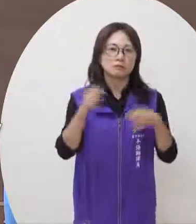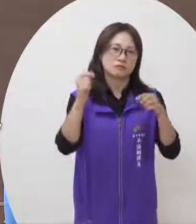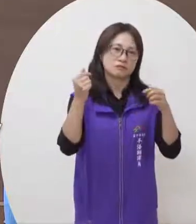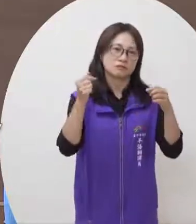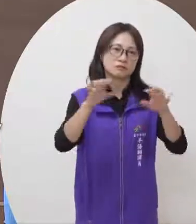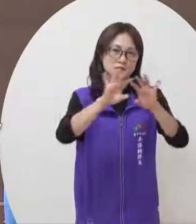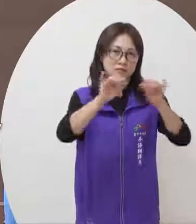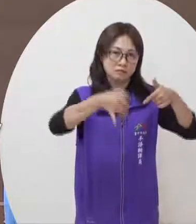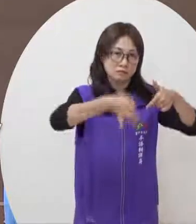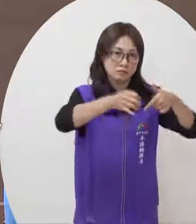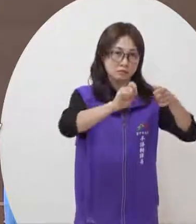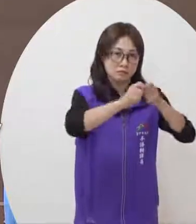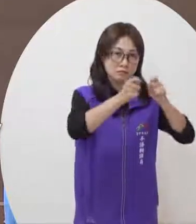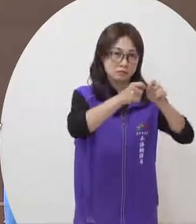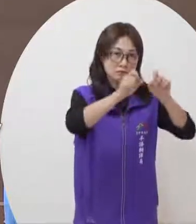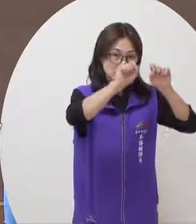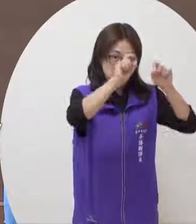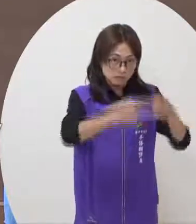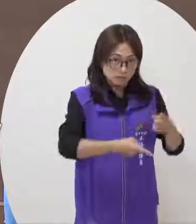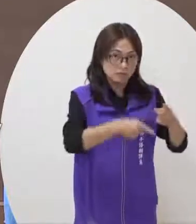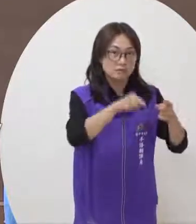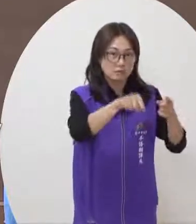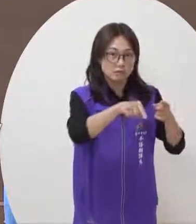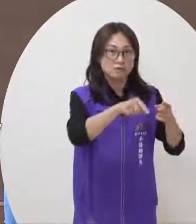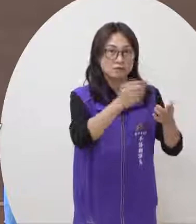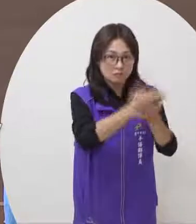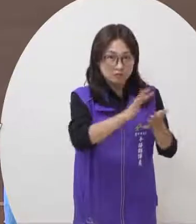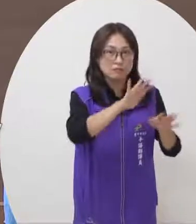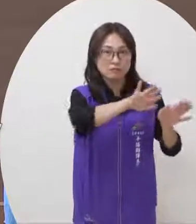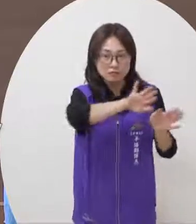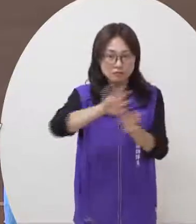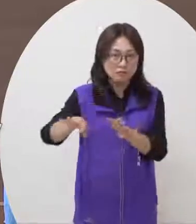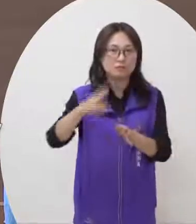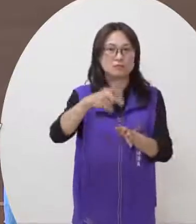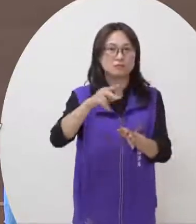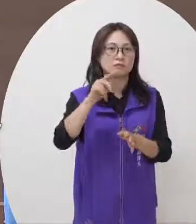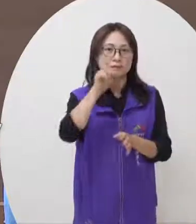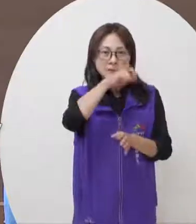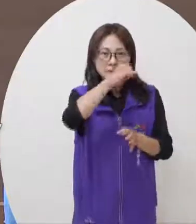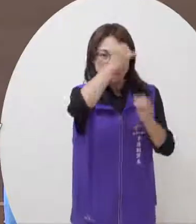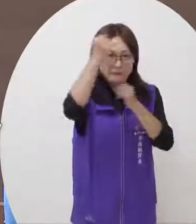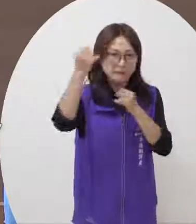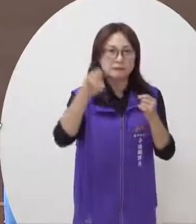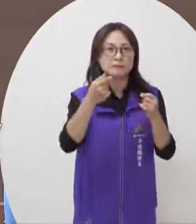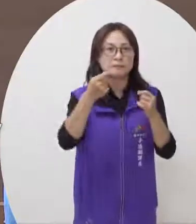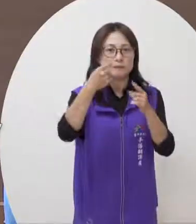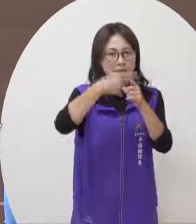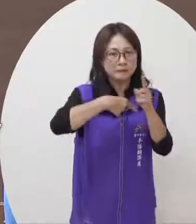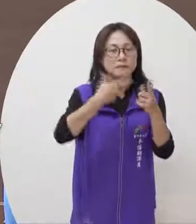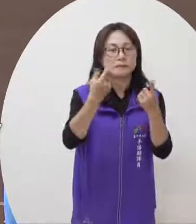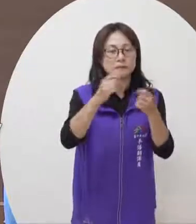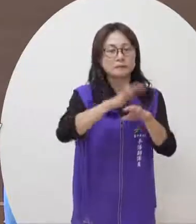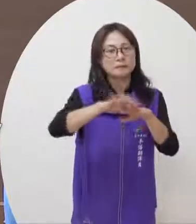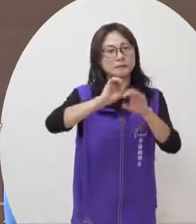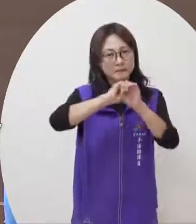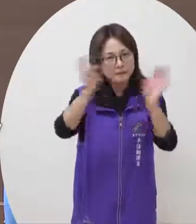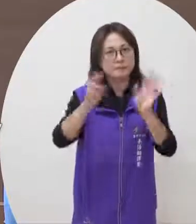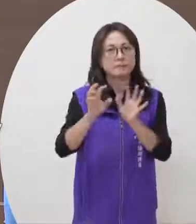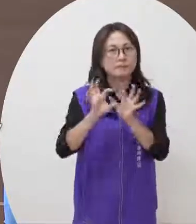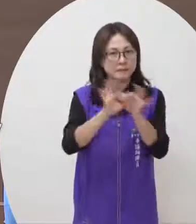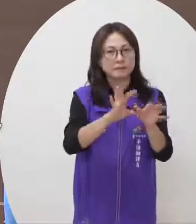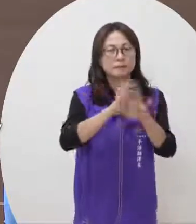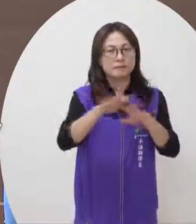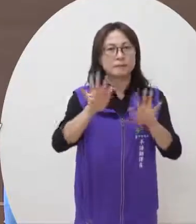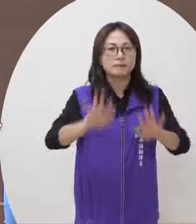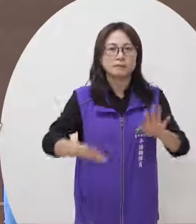气品质的状况我也亲自跟大家报告，好不好？哈，好，那因为我们今天已经到了11:50了哈，感谢我